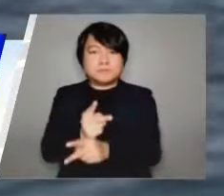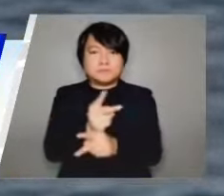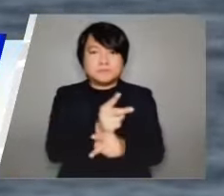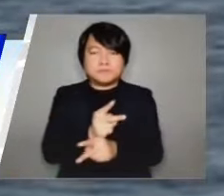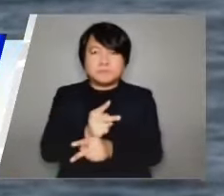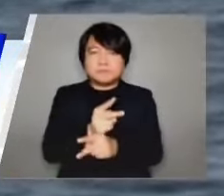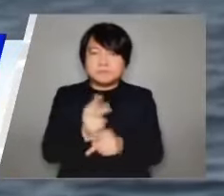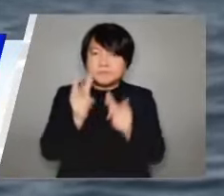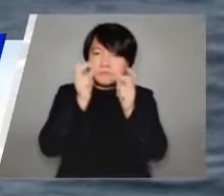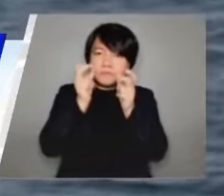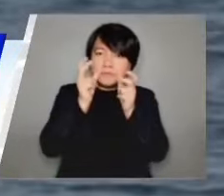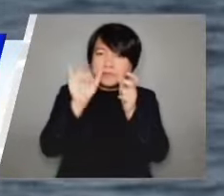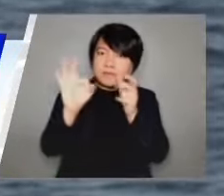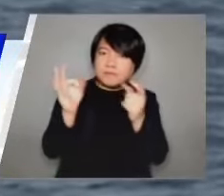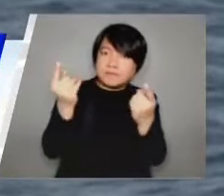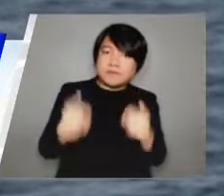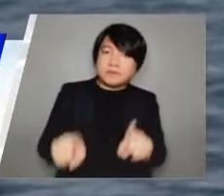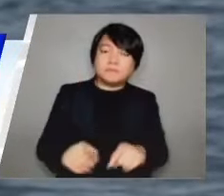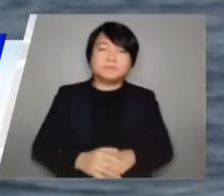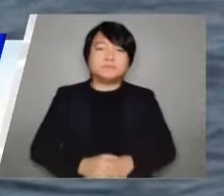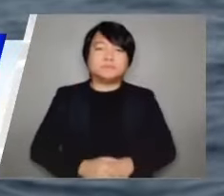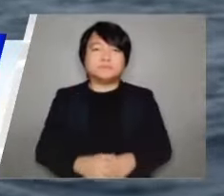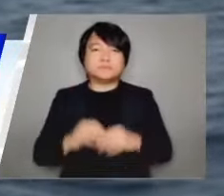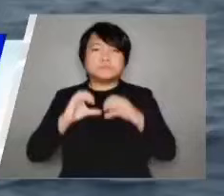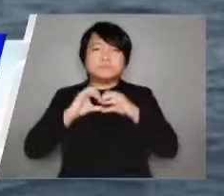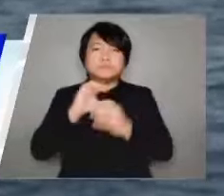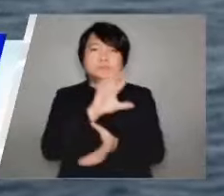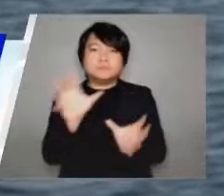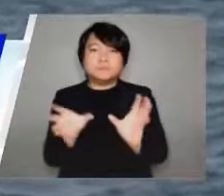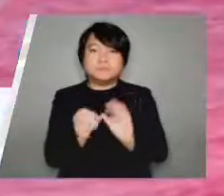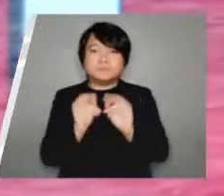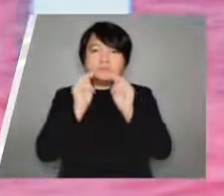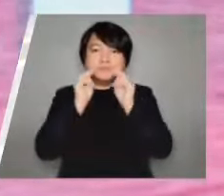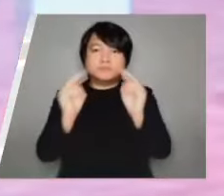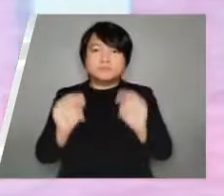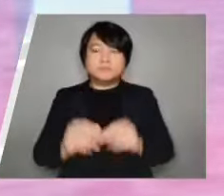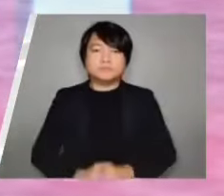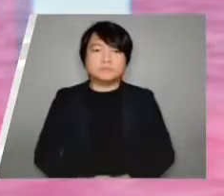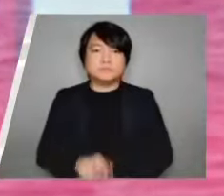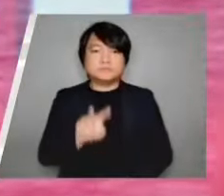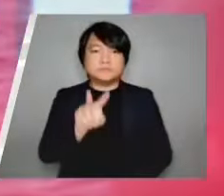mangyayari. Para sa GMA Integrated News, Joseph Morong ang inyong saksi.